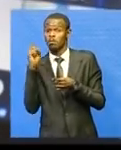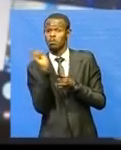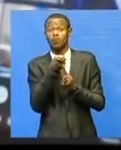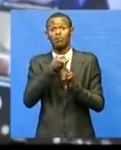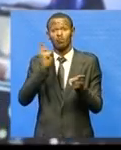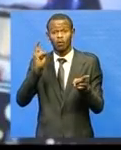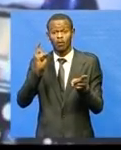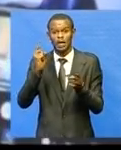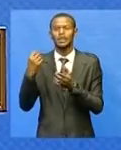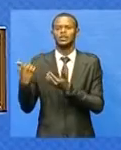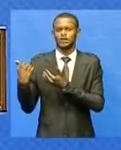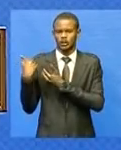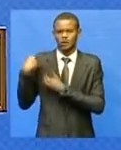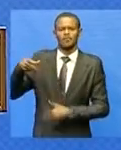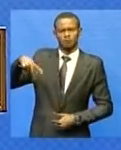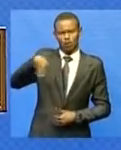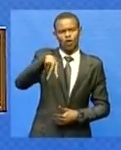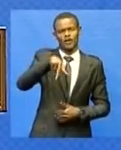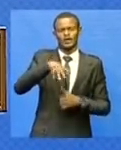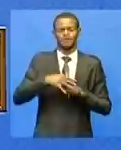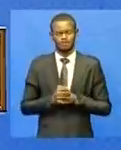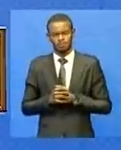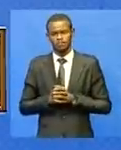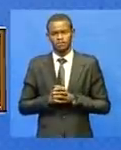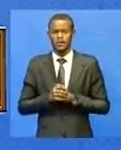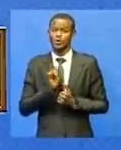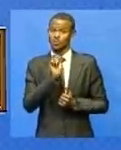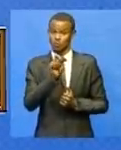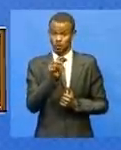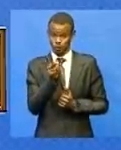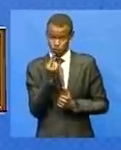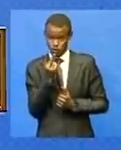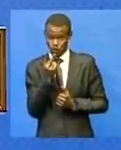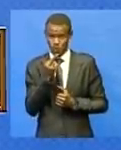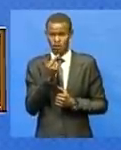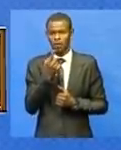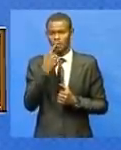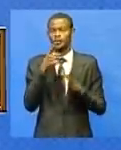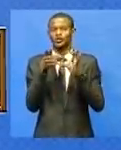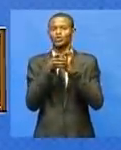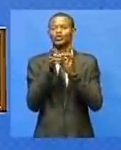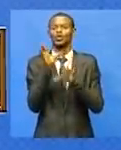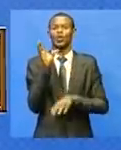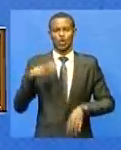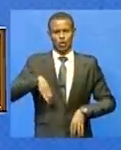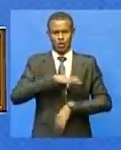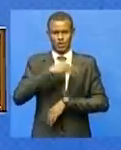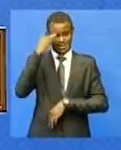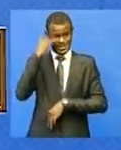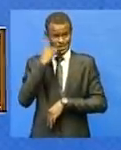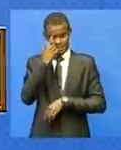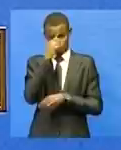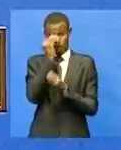autorités provinciales. Au point 2 du Conseil des ministres relatif au point d'information, le vice-premier